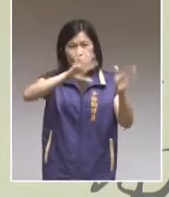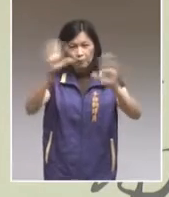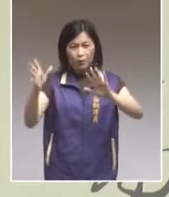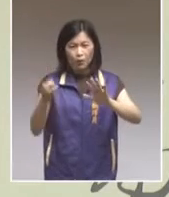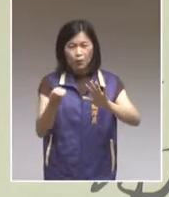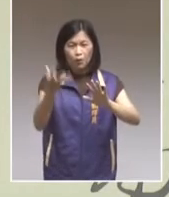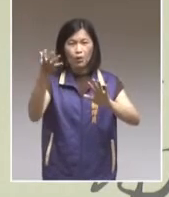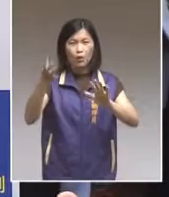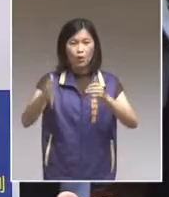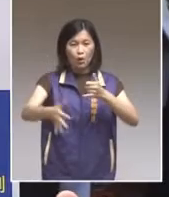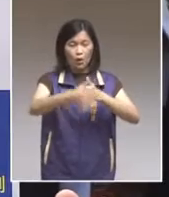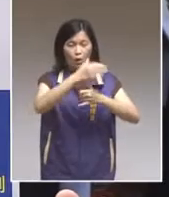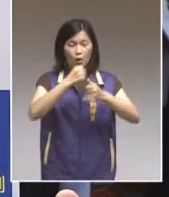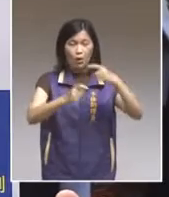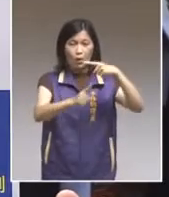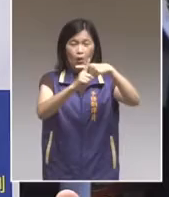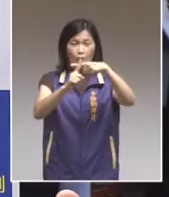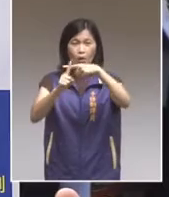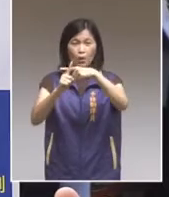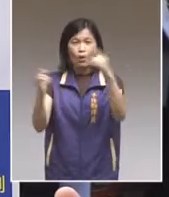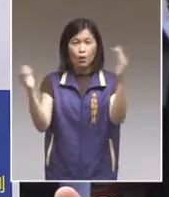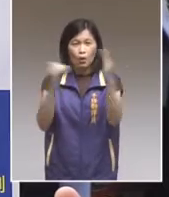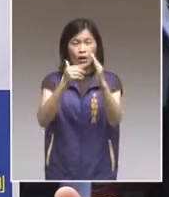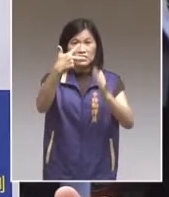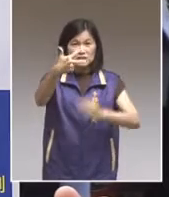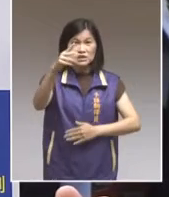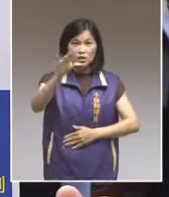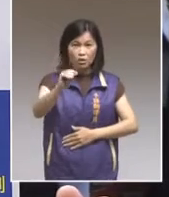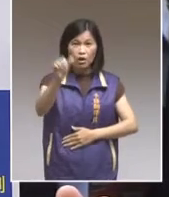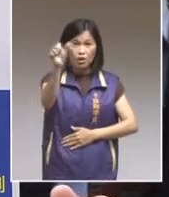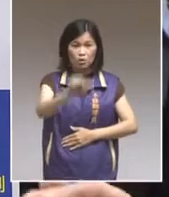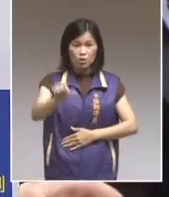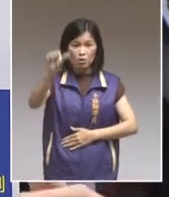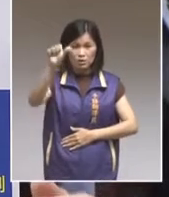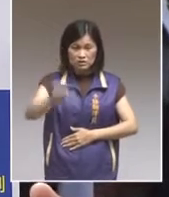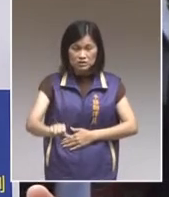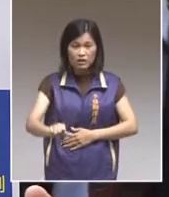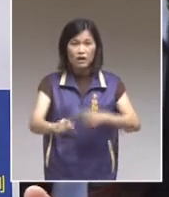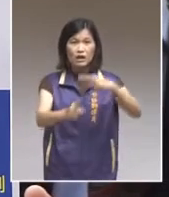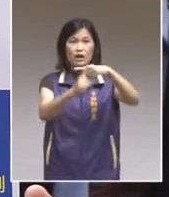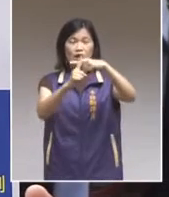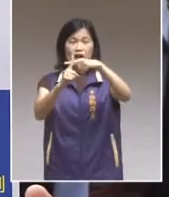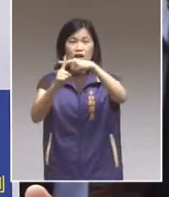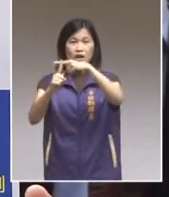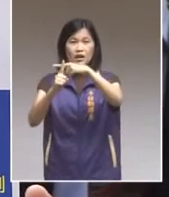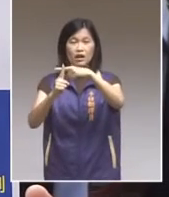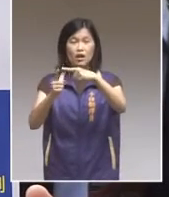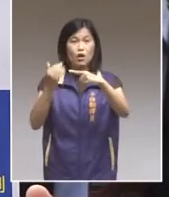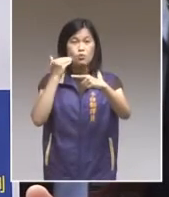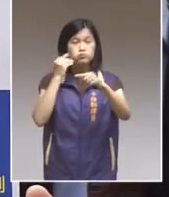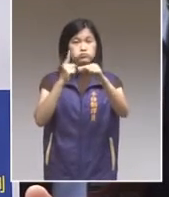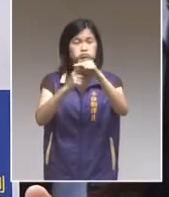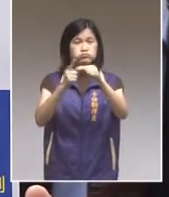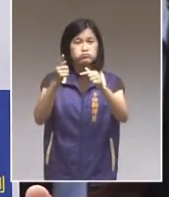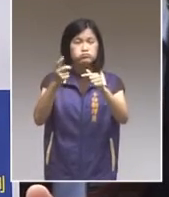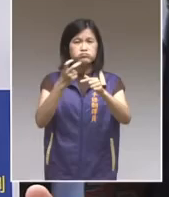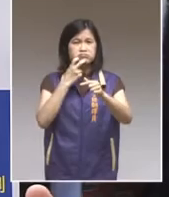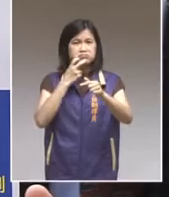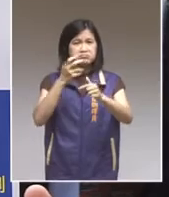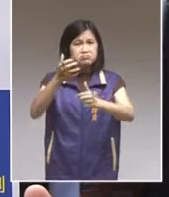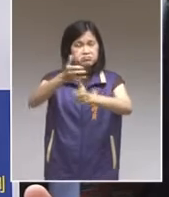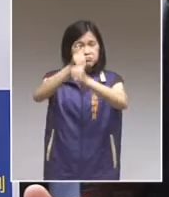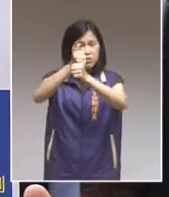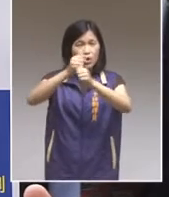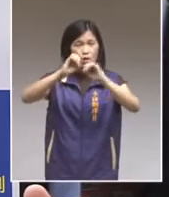那全国的本土病例已经将近75000例。那不过如果照中央疫情指挥中心公布的